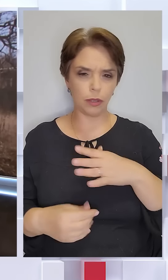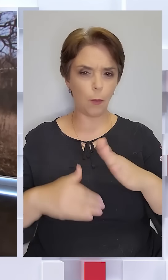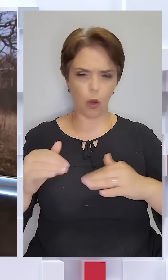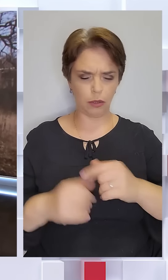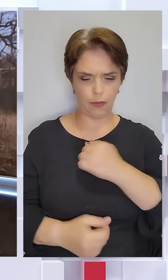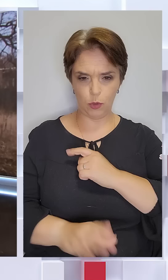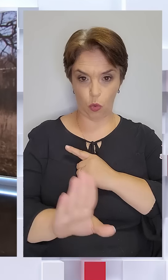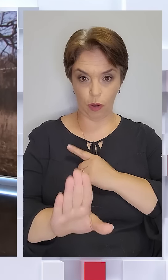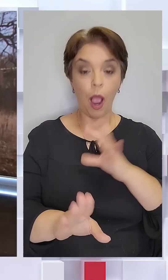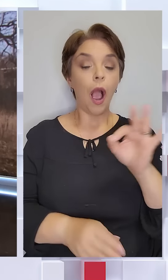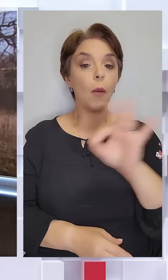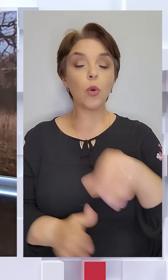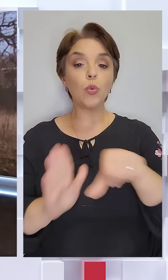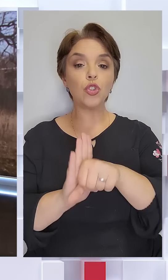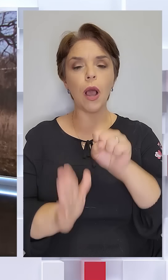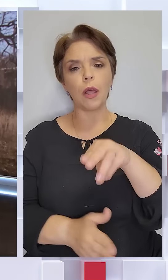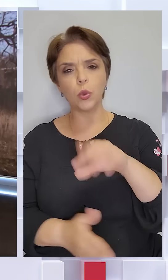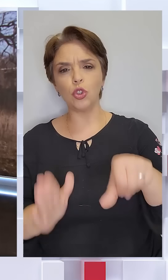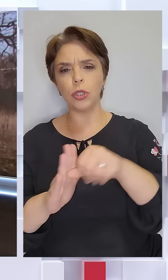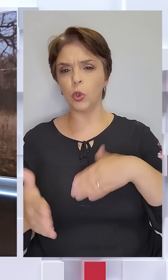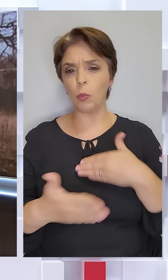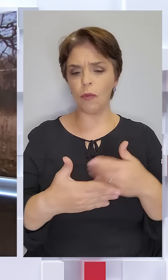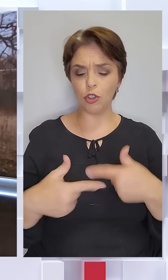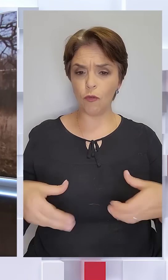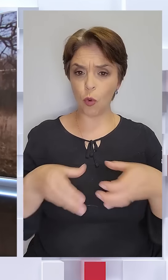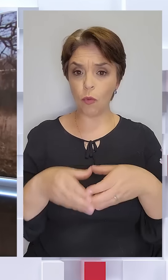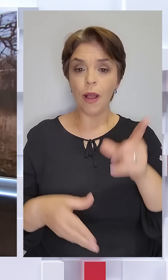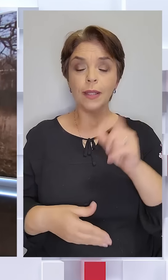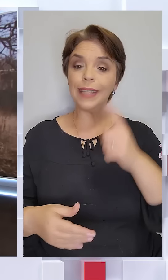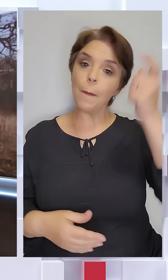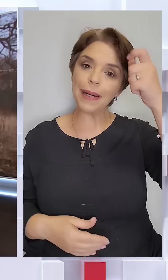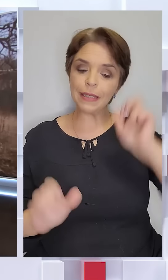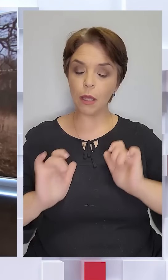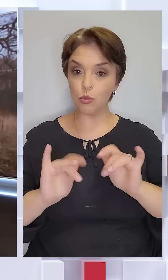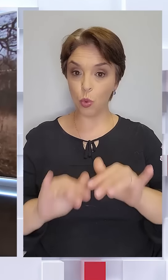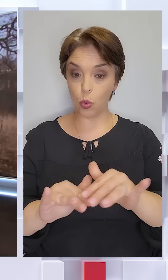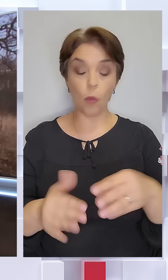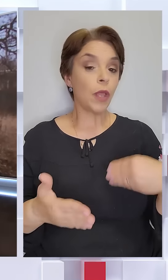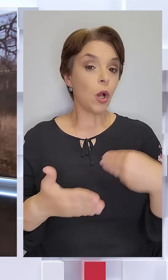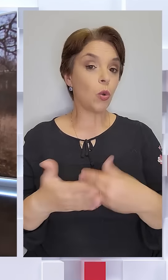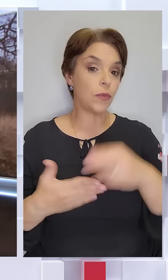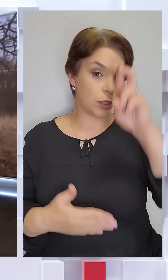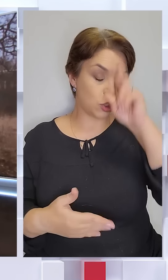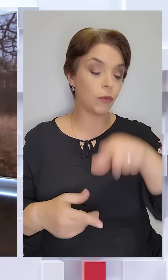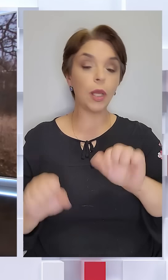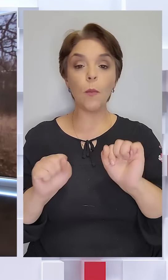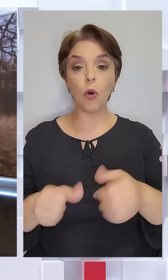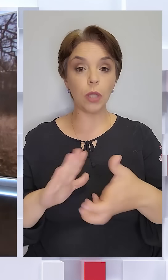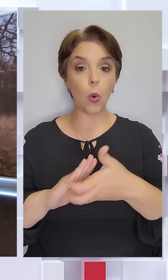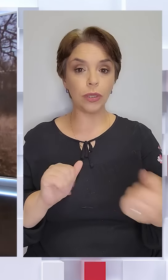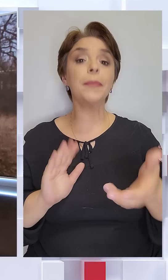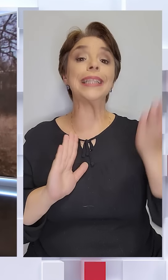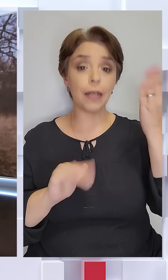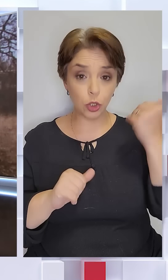кадрових військових, а про учасників АТО, членів добровольчих формувань та партизанського руху. Гроші від держави вони могли отримати